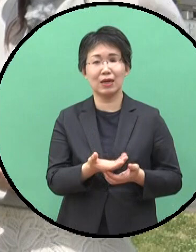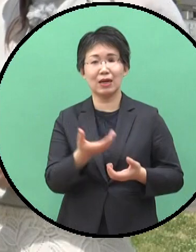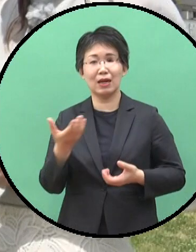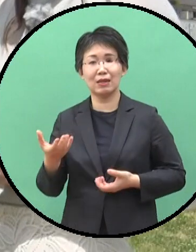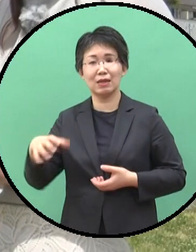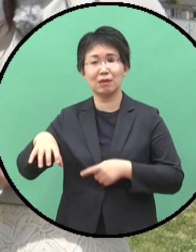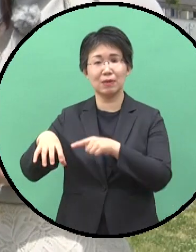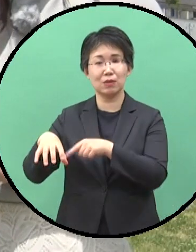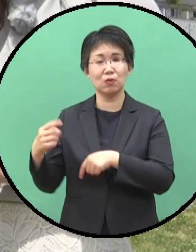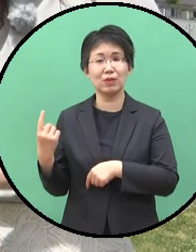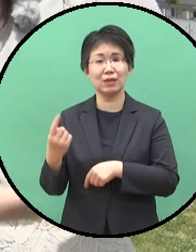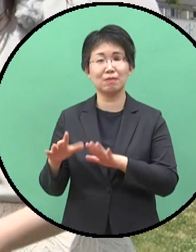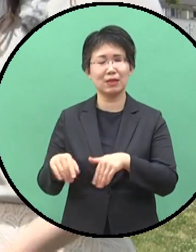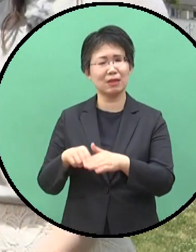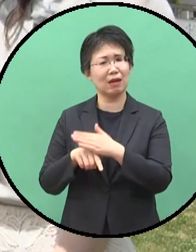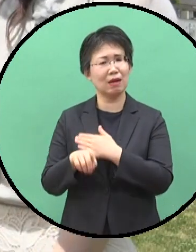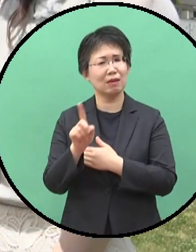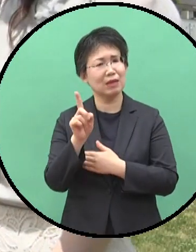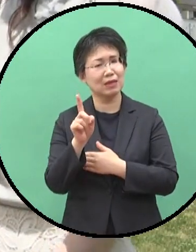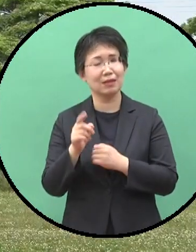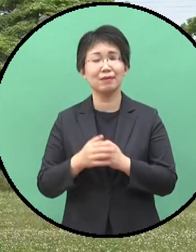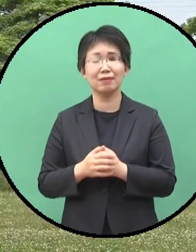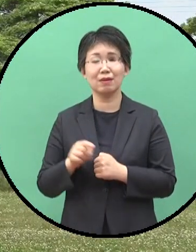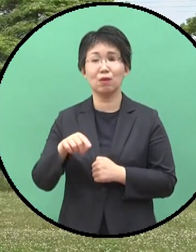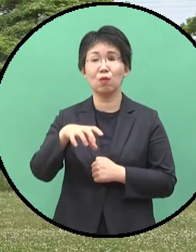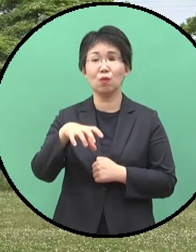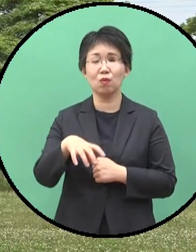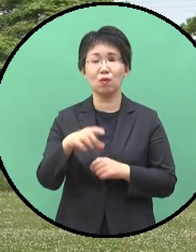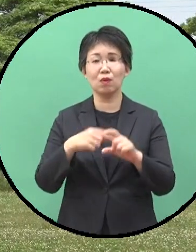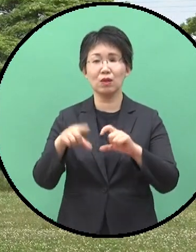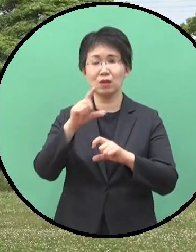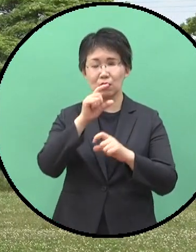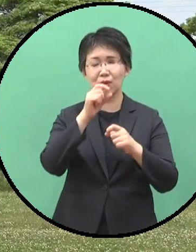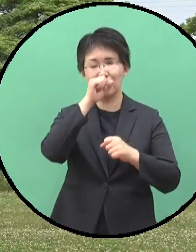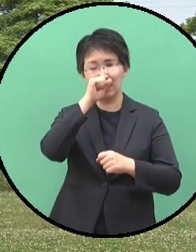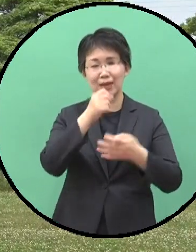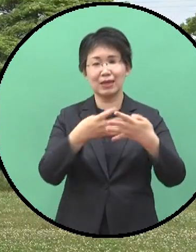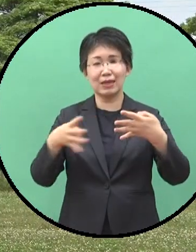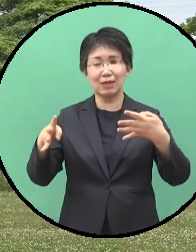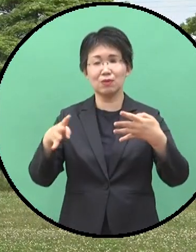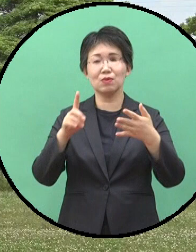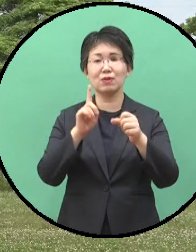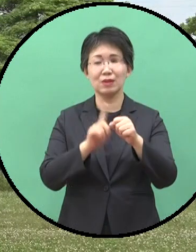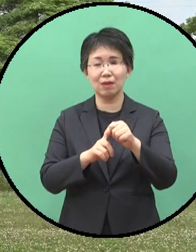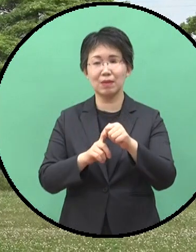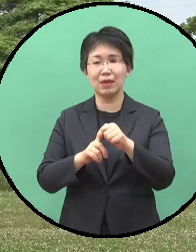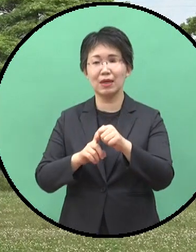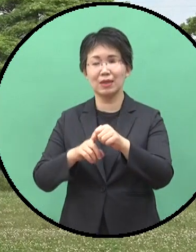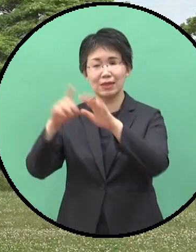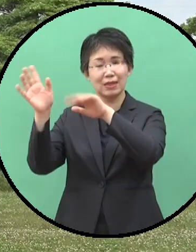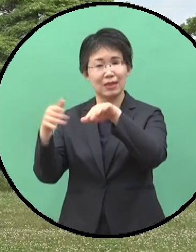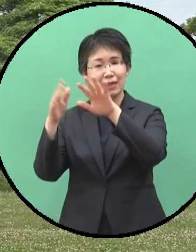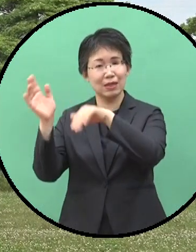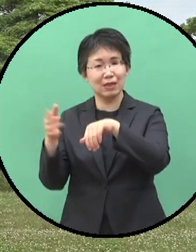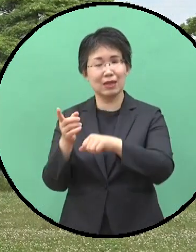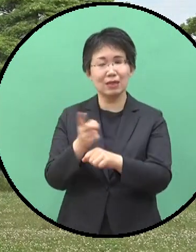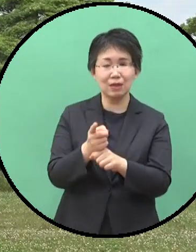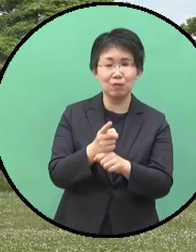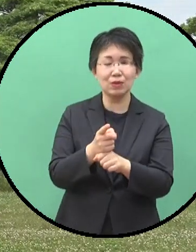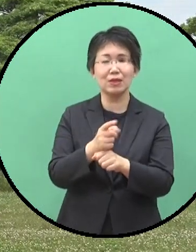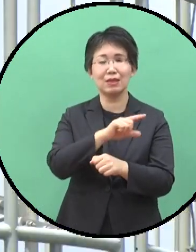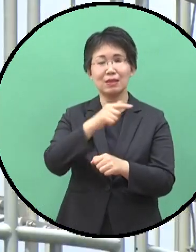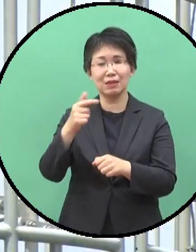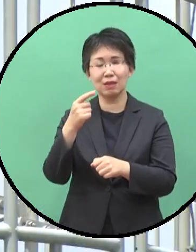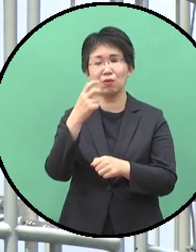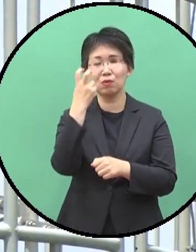れたところにやってきましたが、はい、どうしてでしょう。 はい、こちらではより良い観測データを得るために風向風速と日照の方を測っております